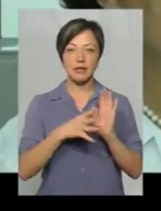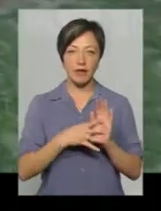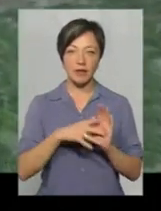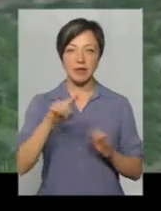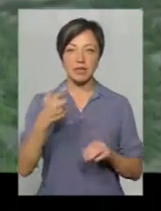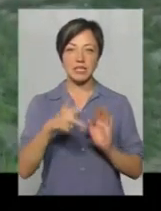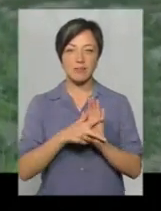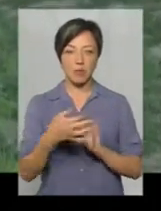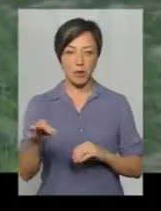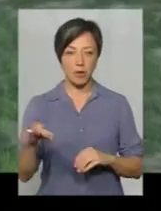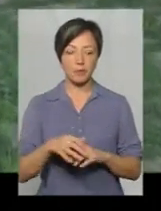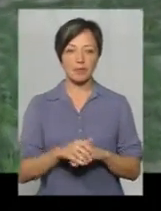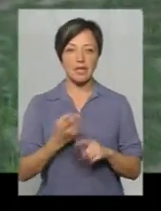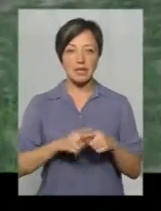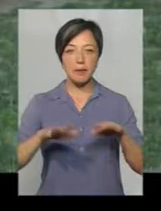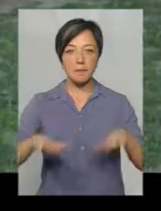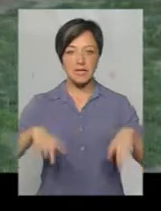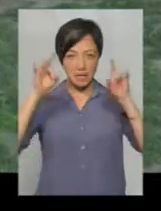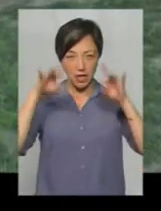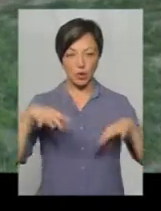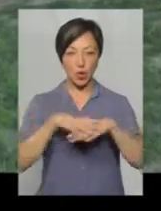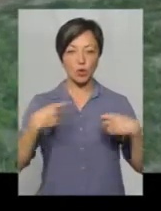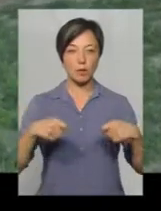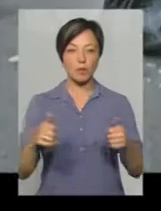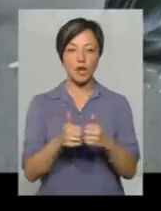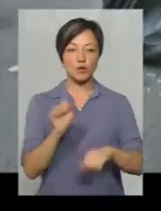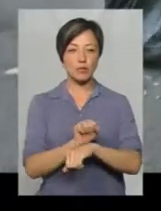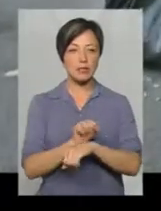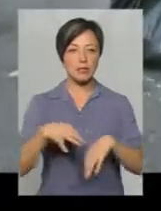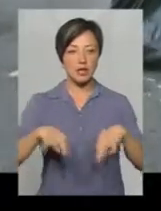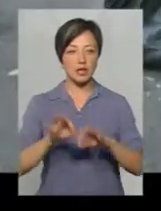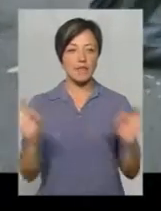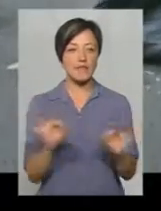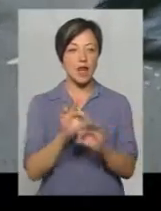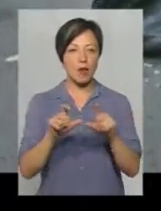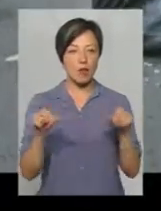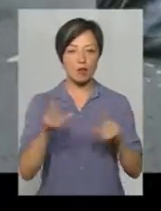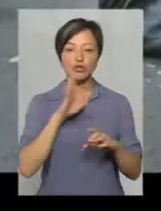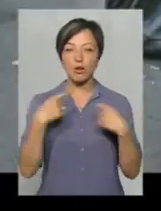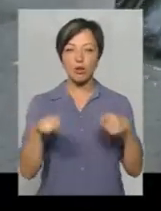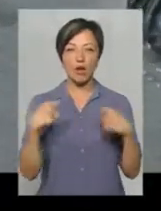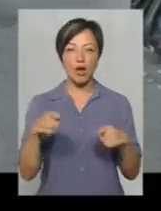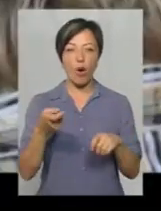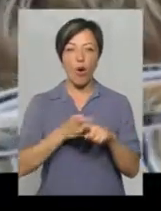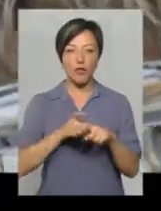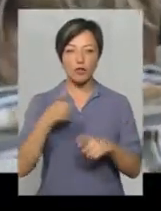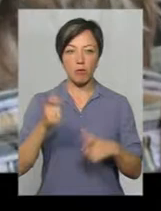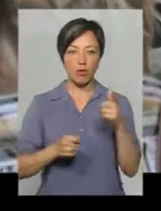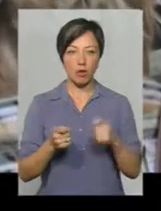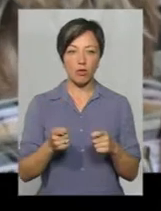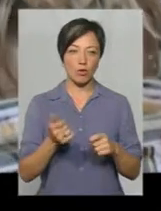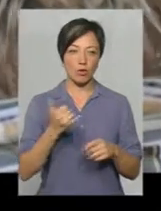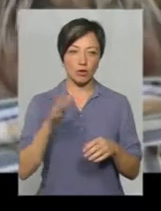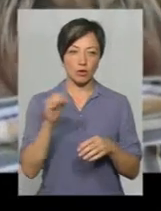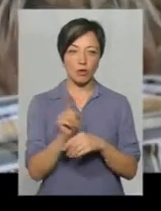копійок. А це місце стихійної торгівлі, поблизу зупинки громадського транспорту «Філармонія». Жінка продає овочі та молоко. У мене все